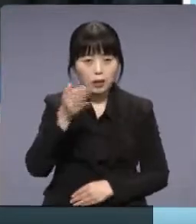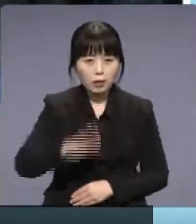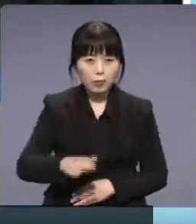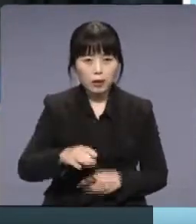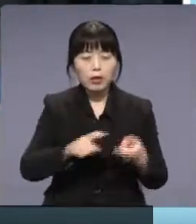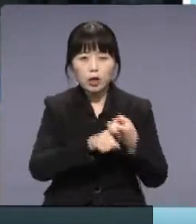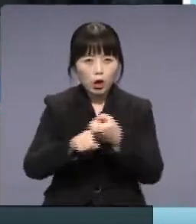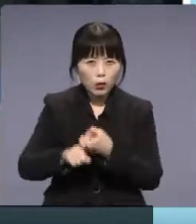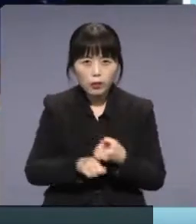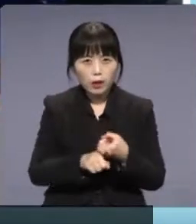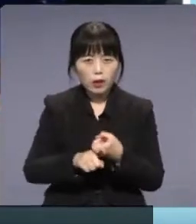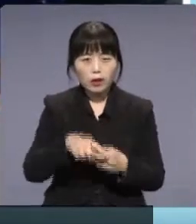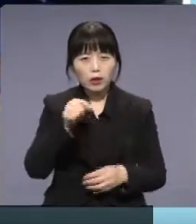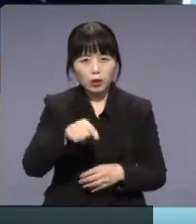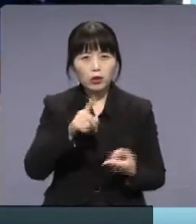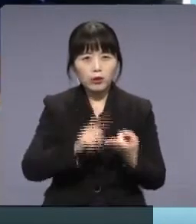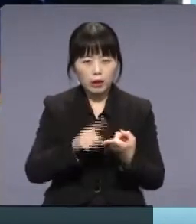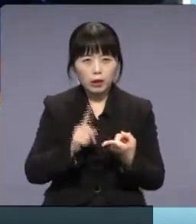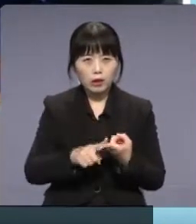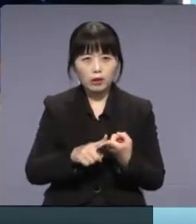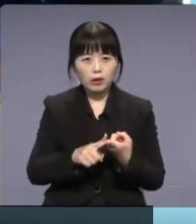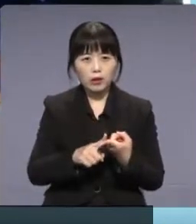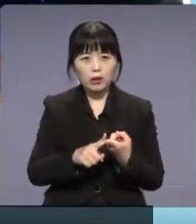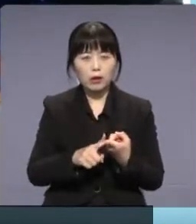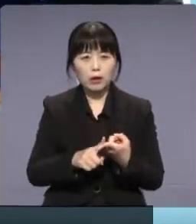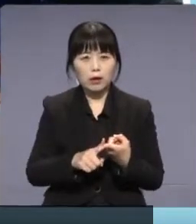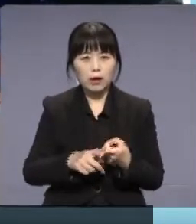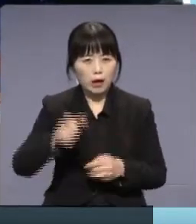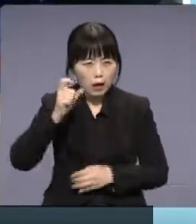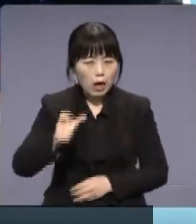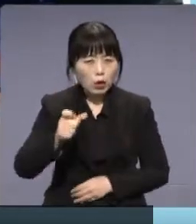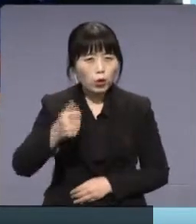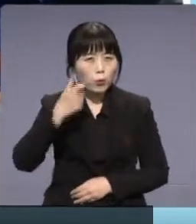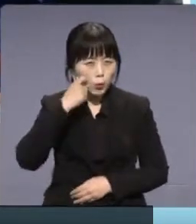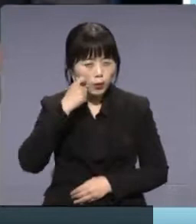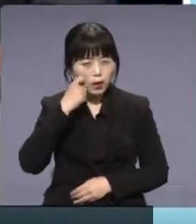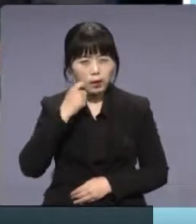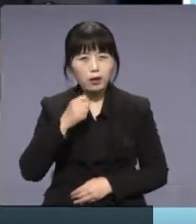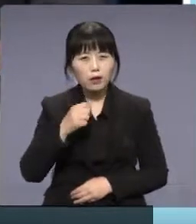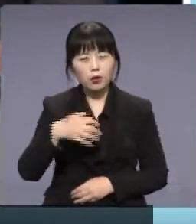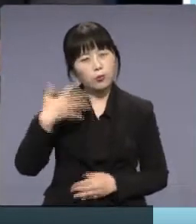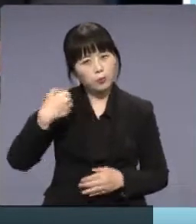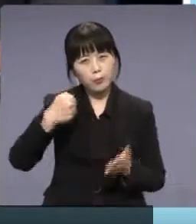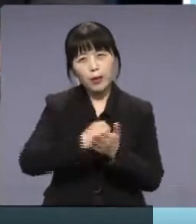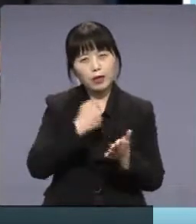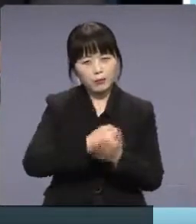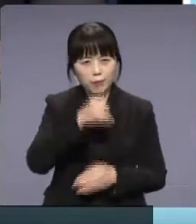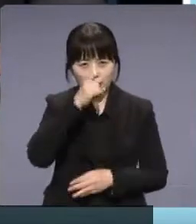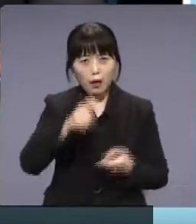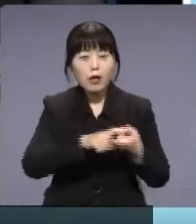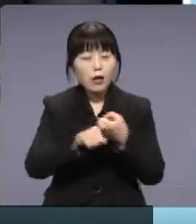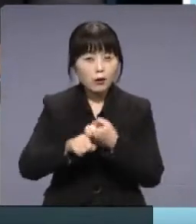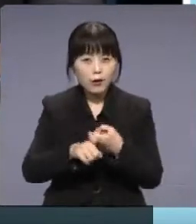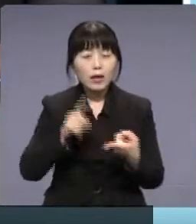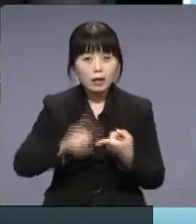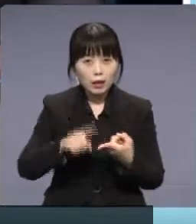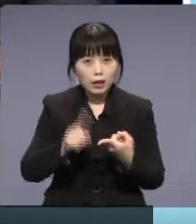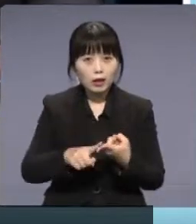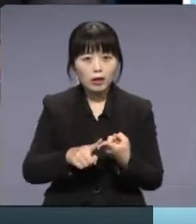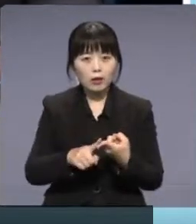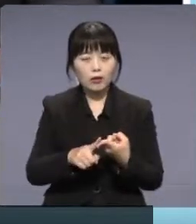연대나 아니면 뭐 그런 것들에 대해서 좀 강조되지 못했던 건 좀 아쉽긴 합니다만 예. 사실 연대에 대한 얘기는 지금